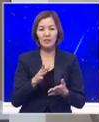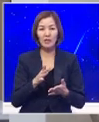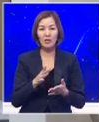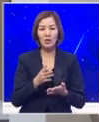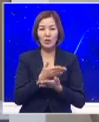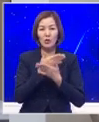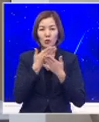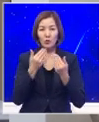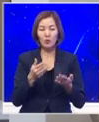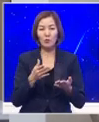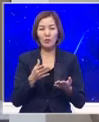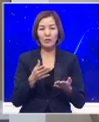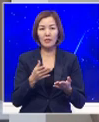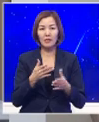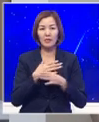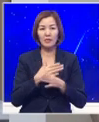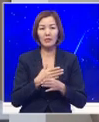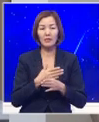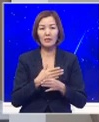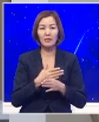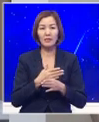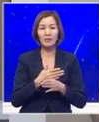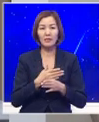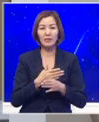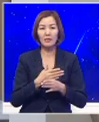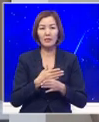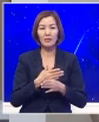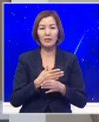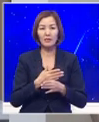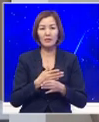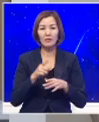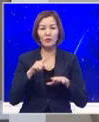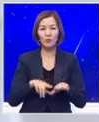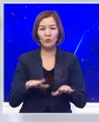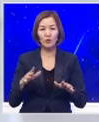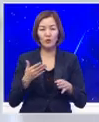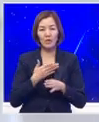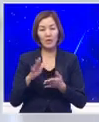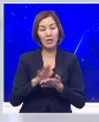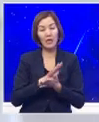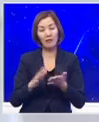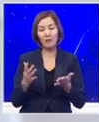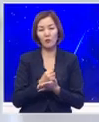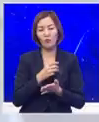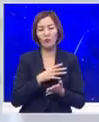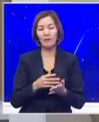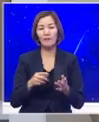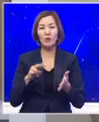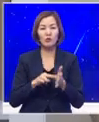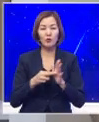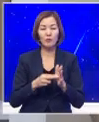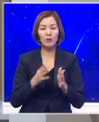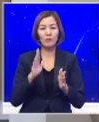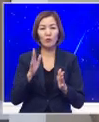жоқ болғандықтан, сол арқылы мен осы жүлделі орында алып отырмын гранттың бірін. Жоспарым